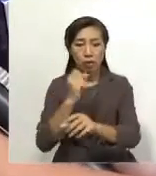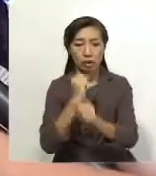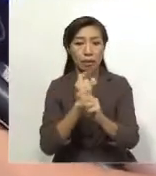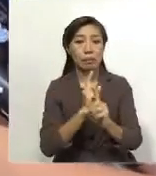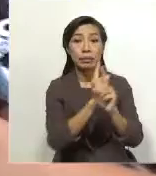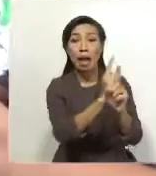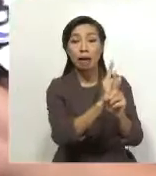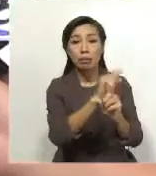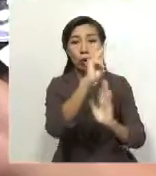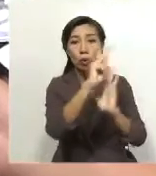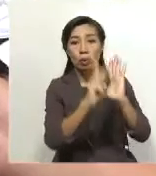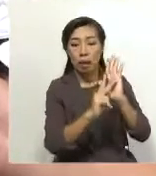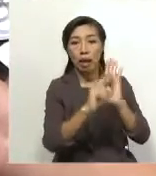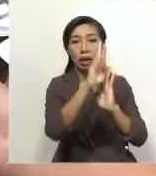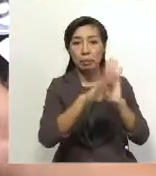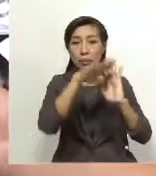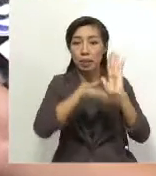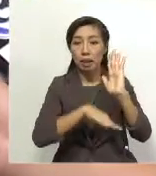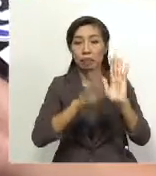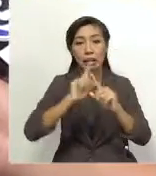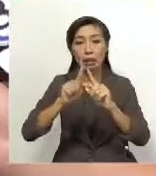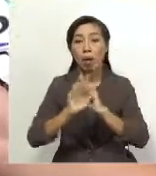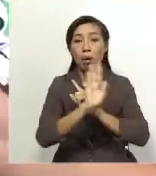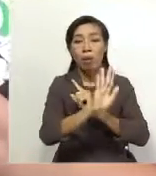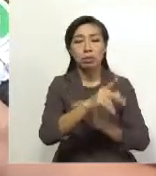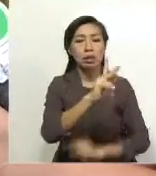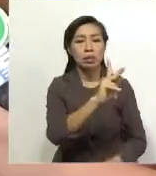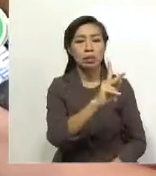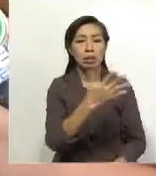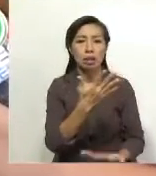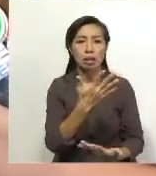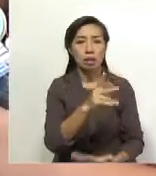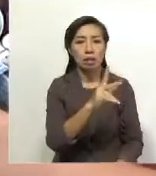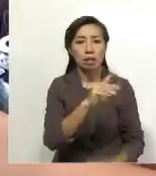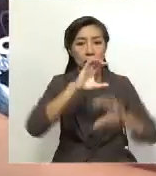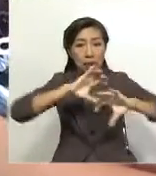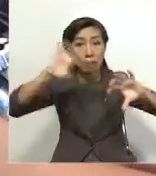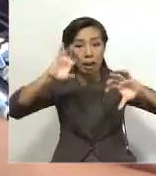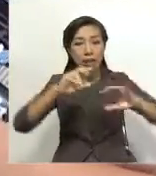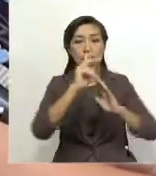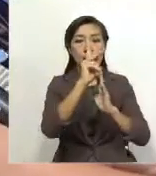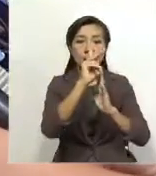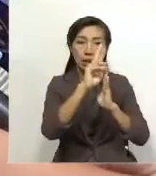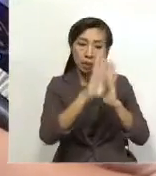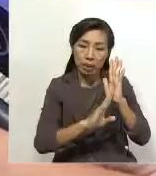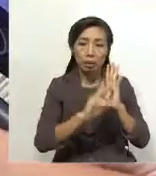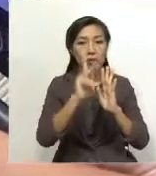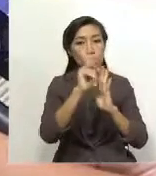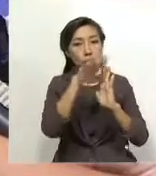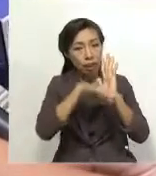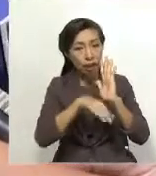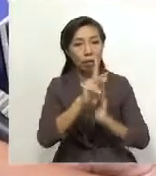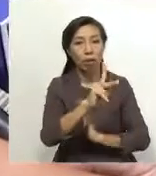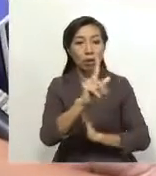ตามกฎหมายตามระเบียบต่างๆที่ทางรัฐบาลออกไปนะทางกกต.ก็ออก